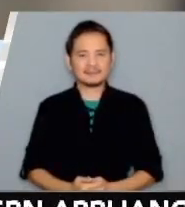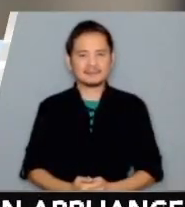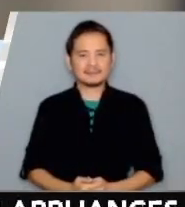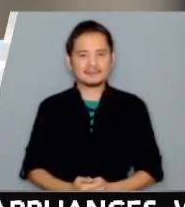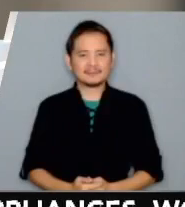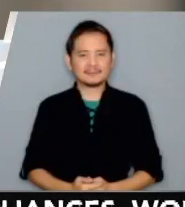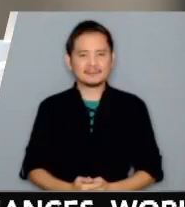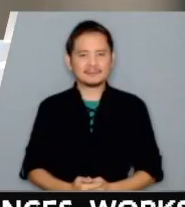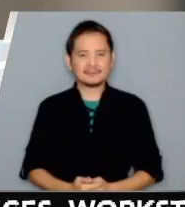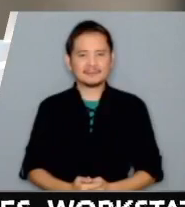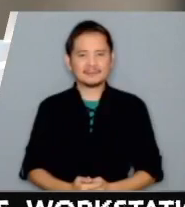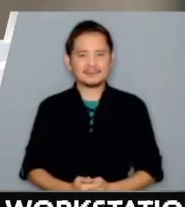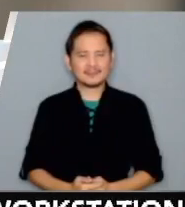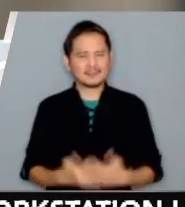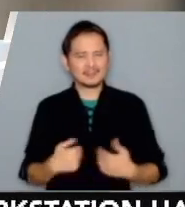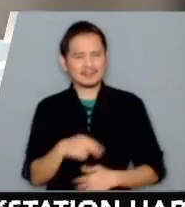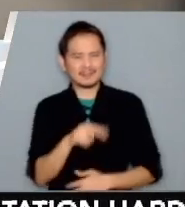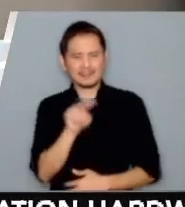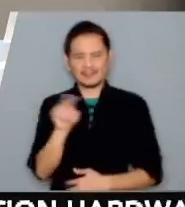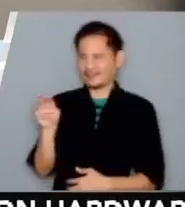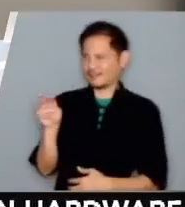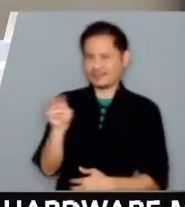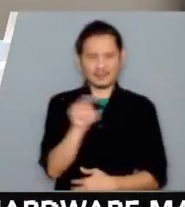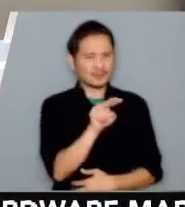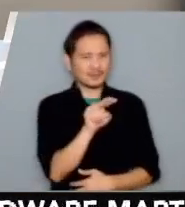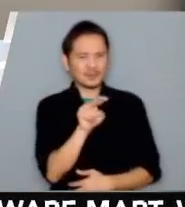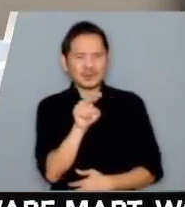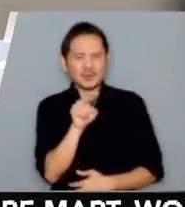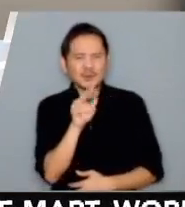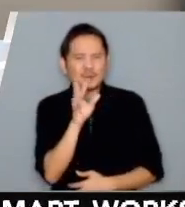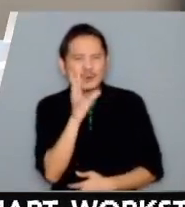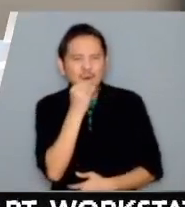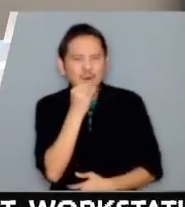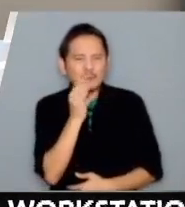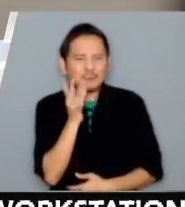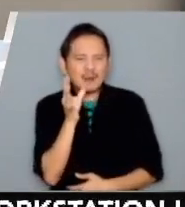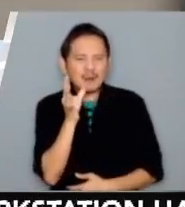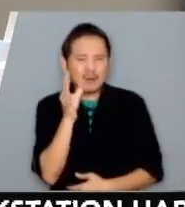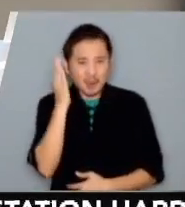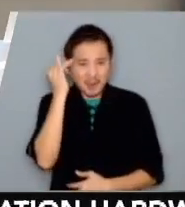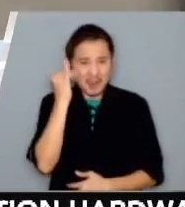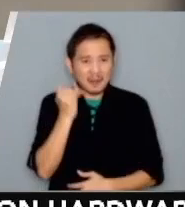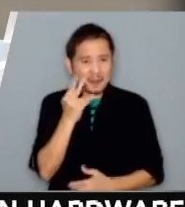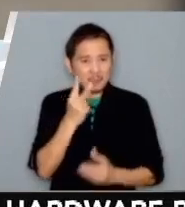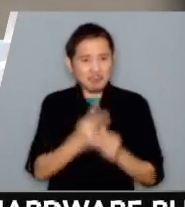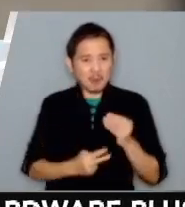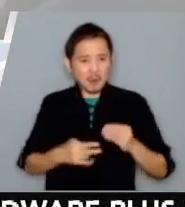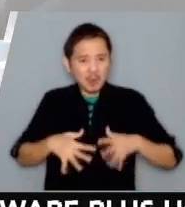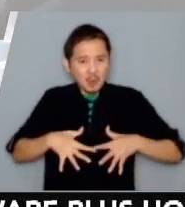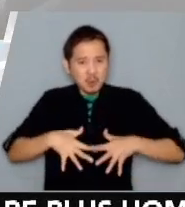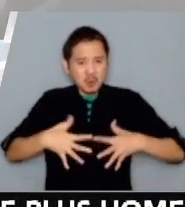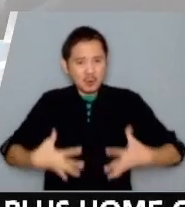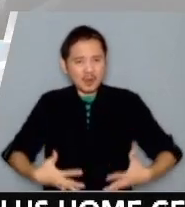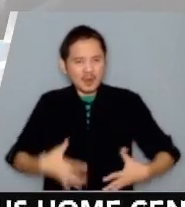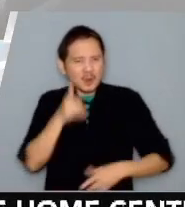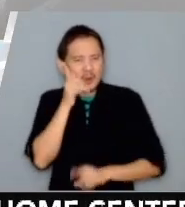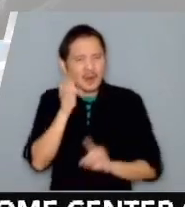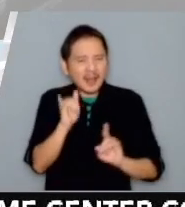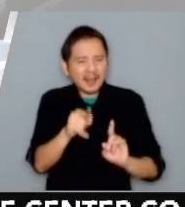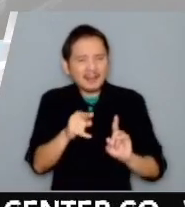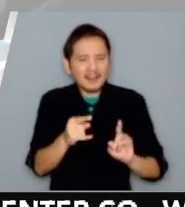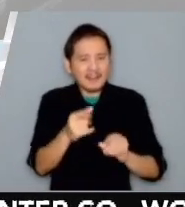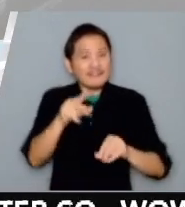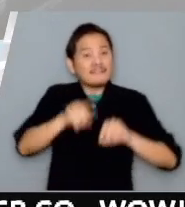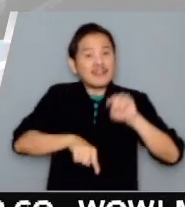Mapapatanong ka raw, sino ang tunay na ina? Sa unang tingin kasi akalain mong magkumaring buntis sa nasa photo shoot na